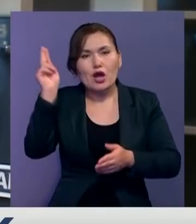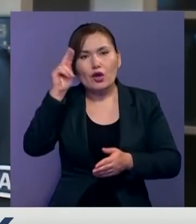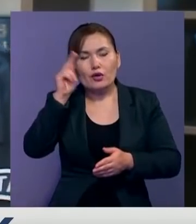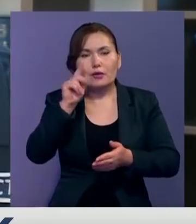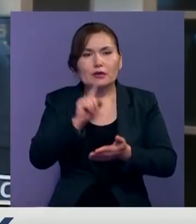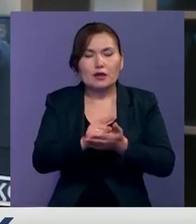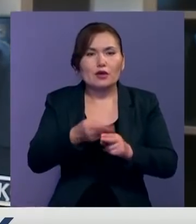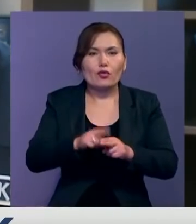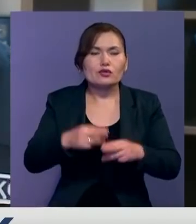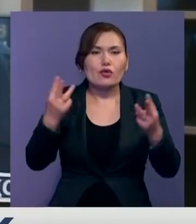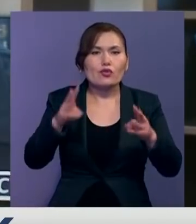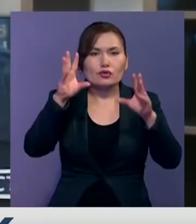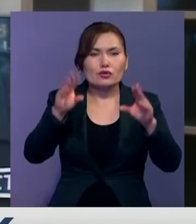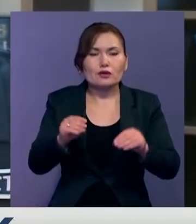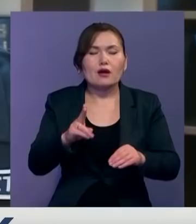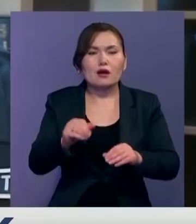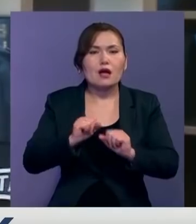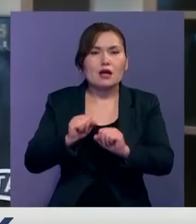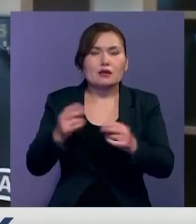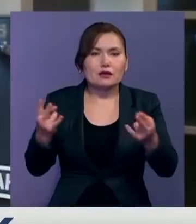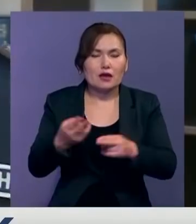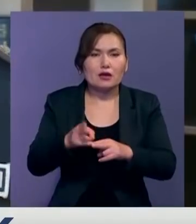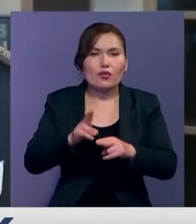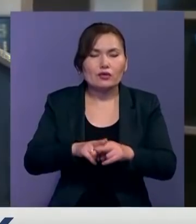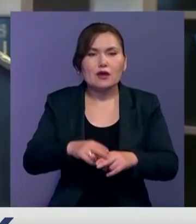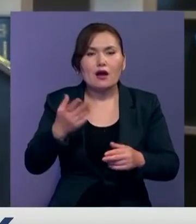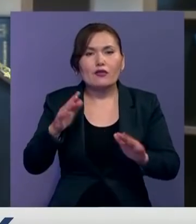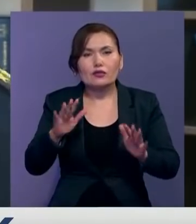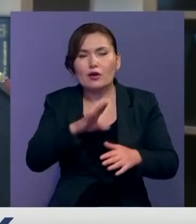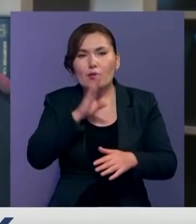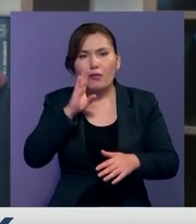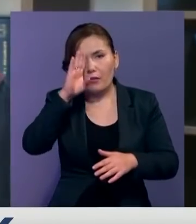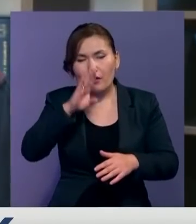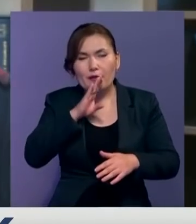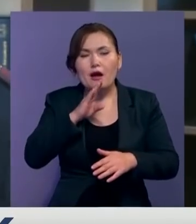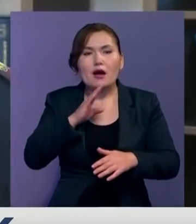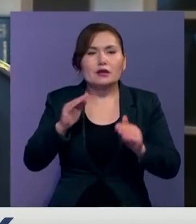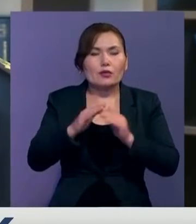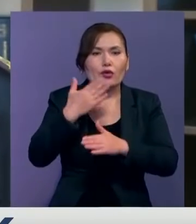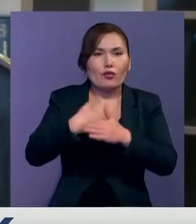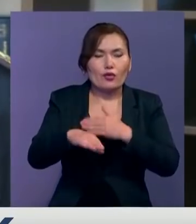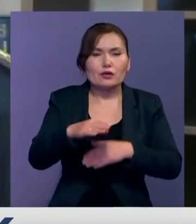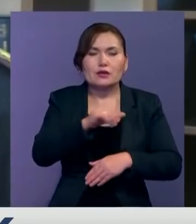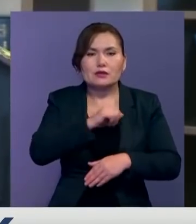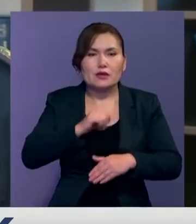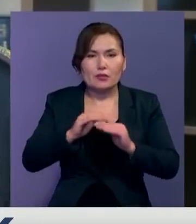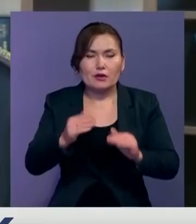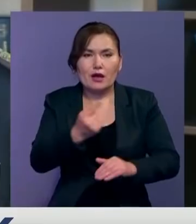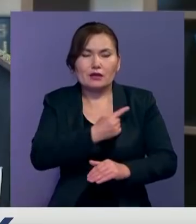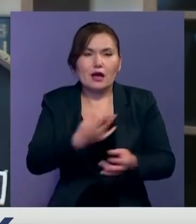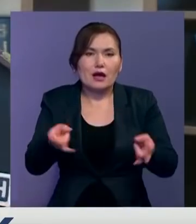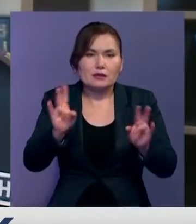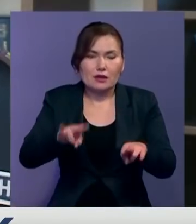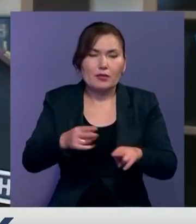баласының бір-біріне деген жаңағы жұмысқа кетіп баратқан кезде өрт сөндіру машинасының баласының сол әкесіне деген жаңағы